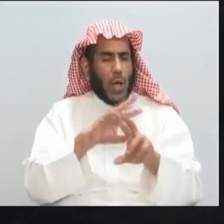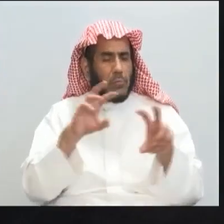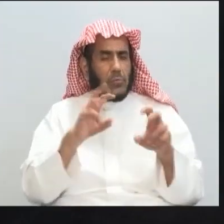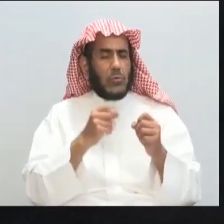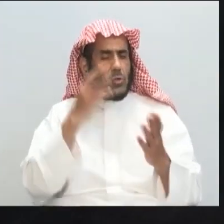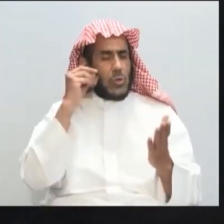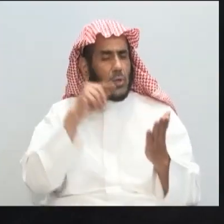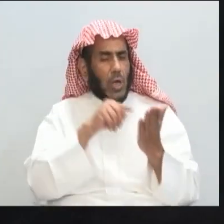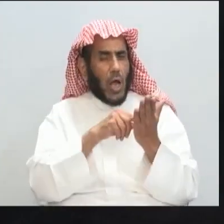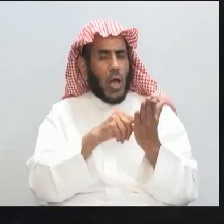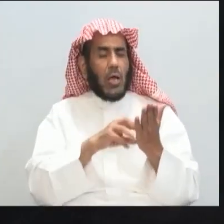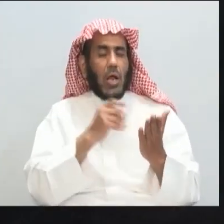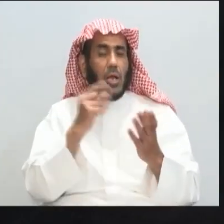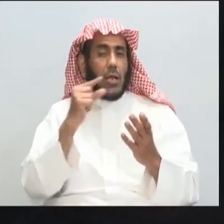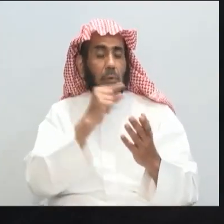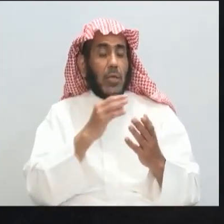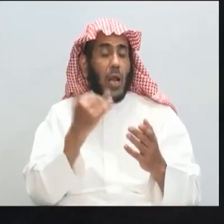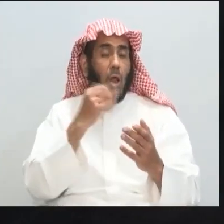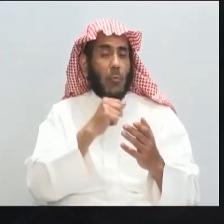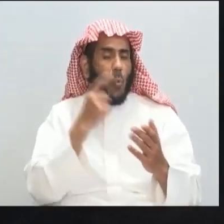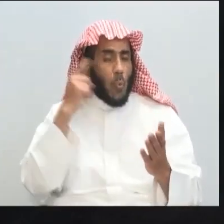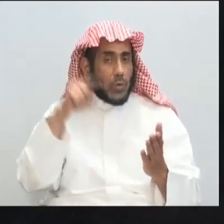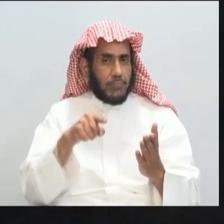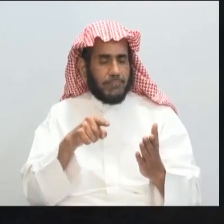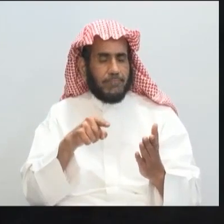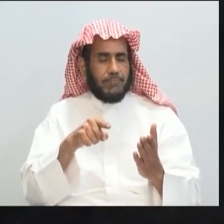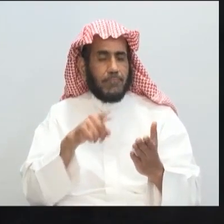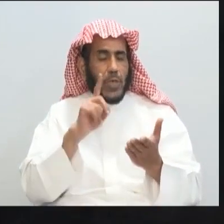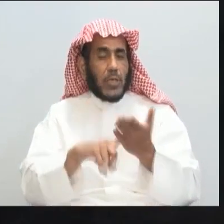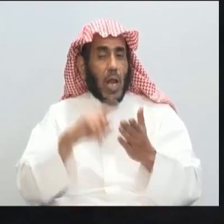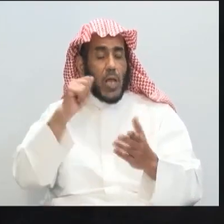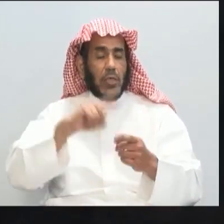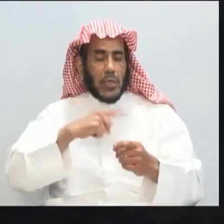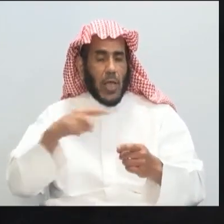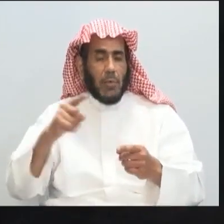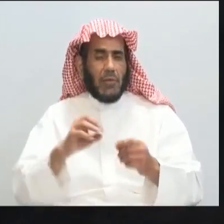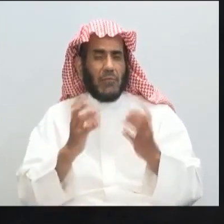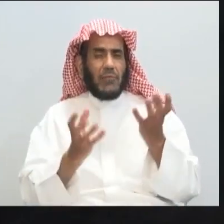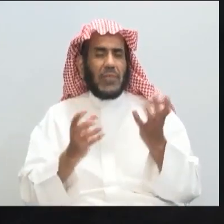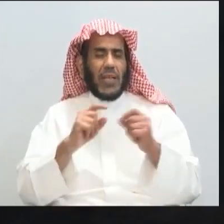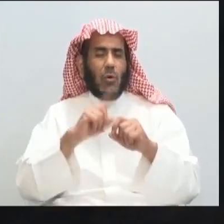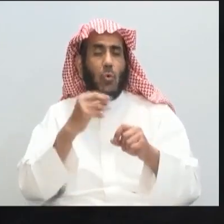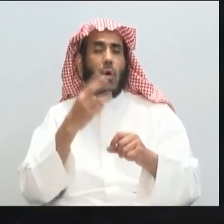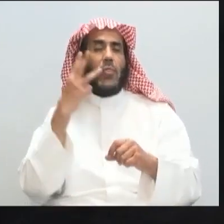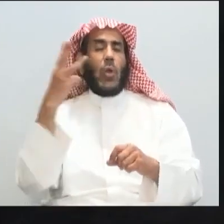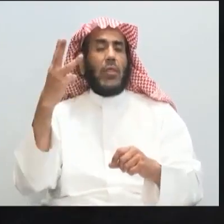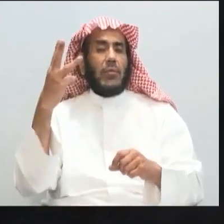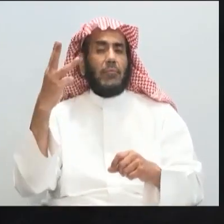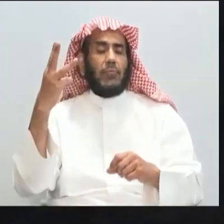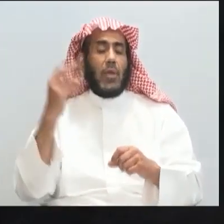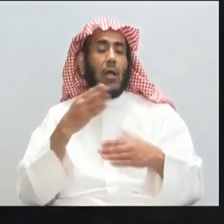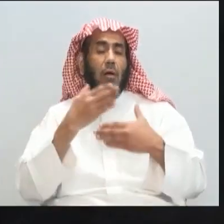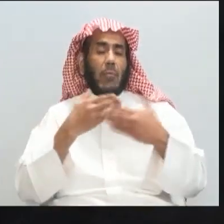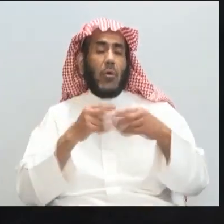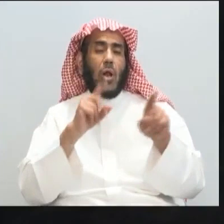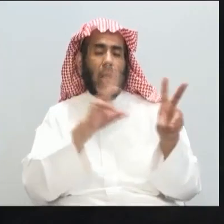استقروا في استقرائه لكلام العرب وجدوا ان ان الاصل دائما في الصيق كلها ثلاث ثلاثي فبنوا